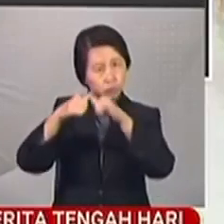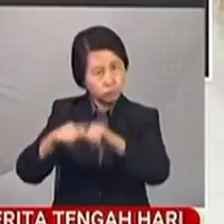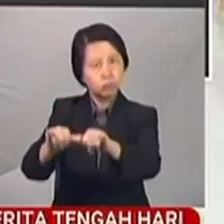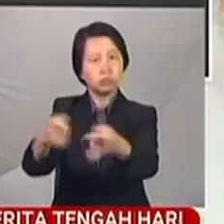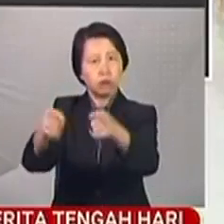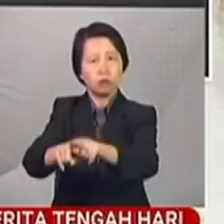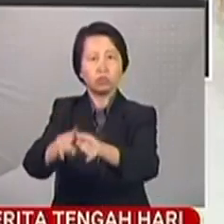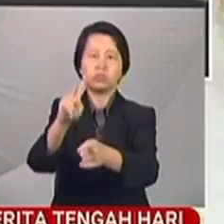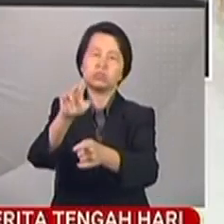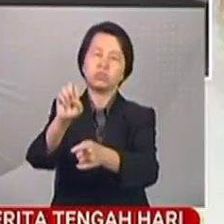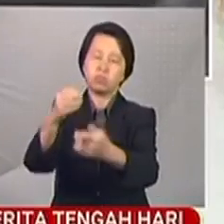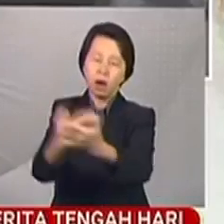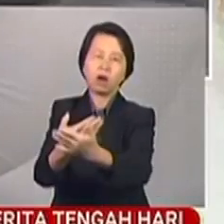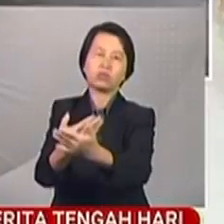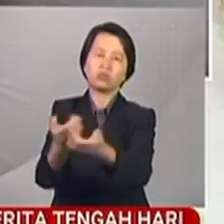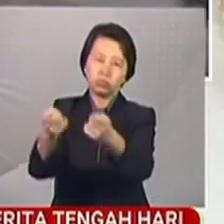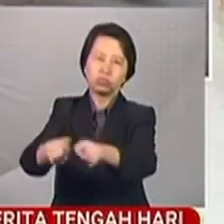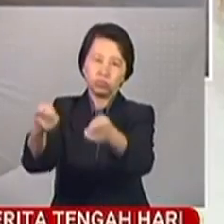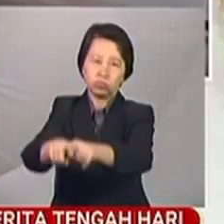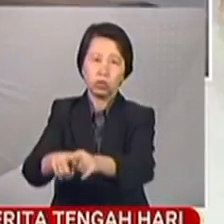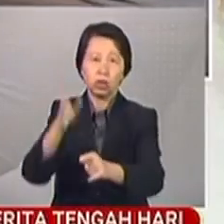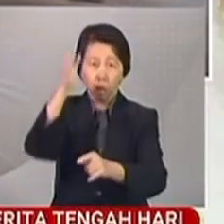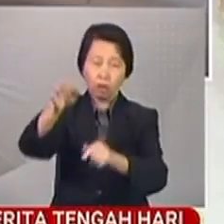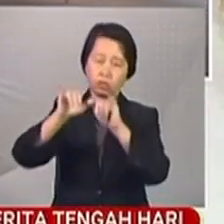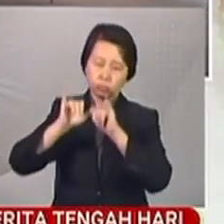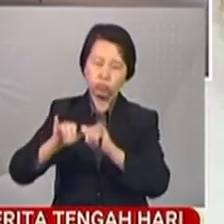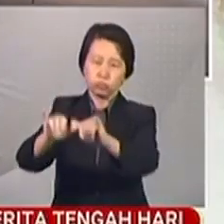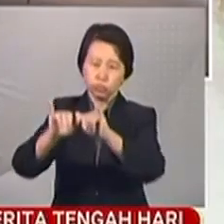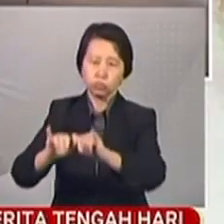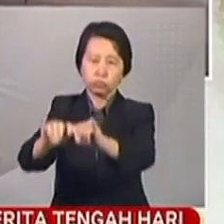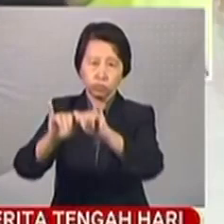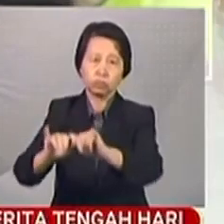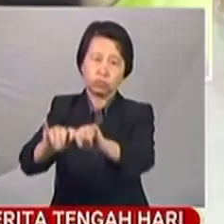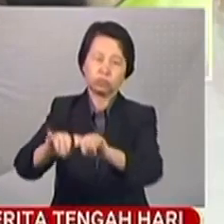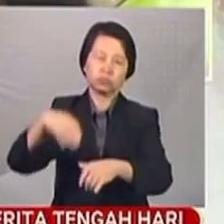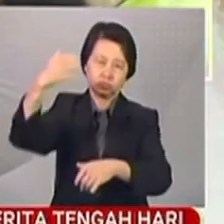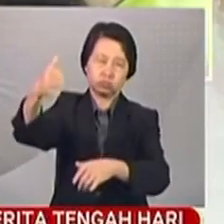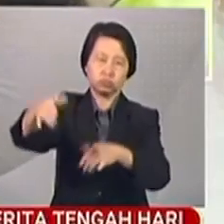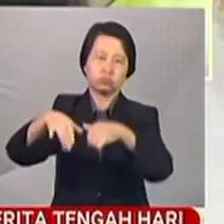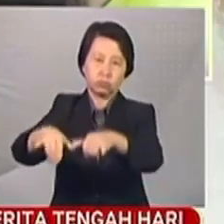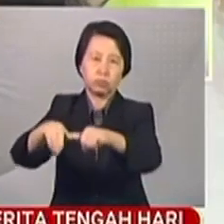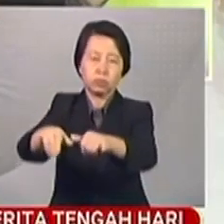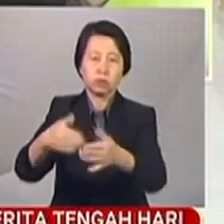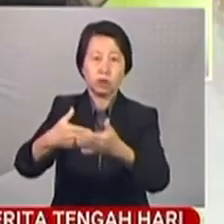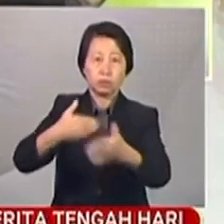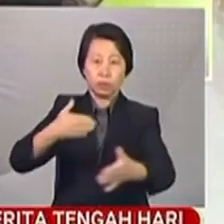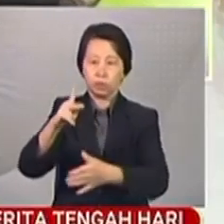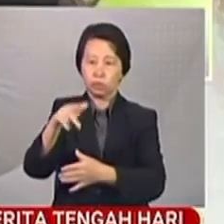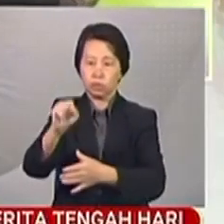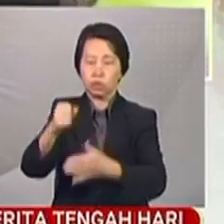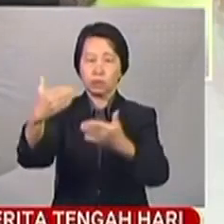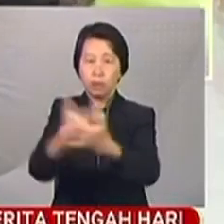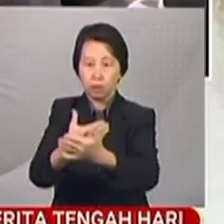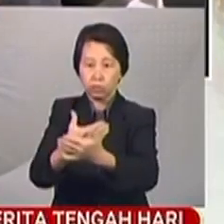berlaku Hai tren ini jangka akan berterusan untuk bapak ketika sebelum kekes baru